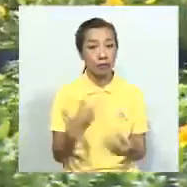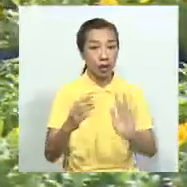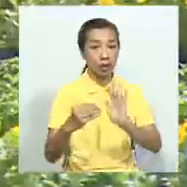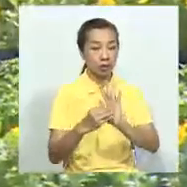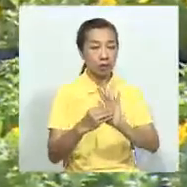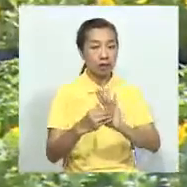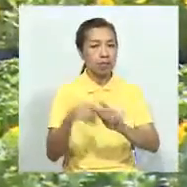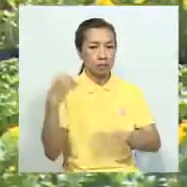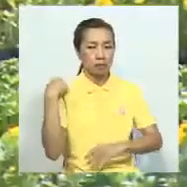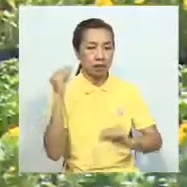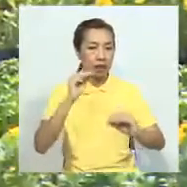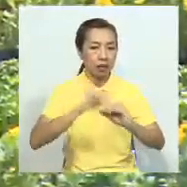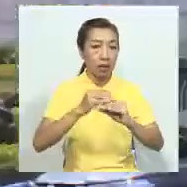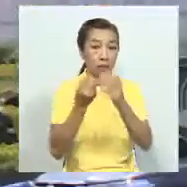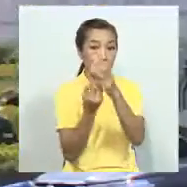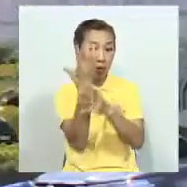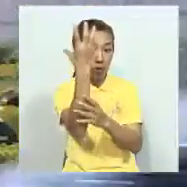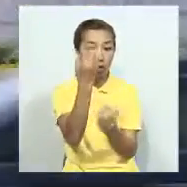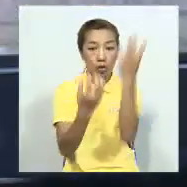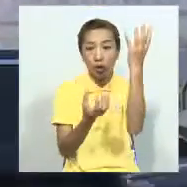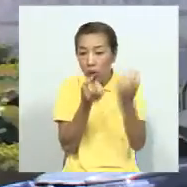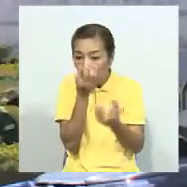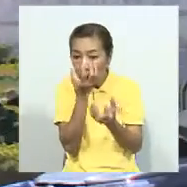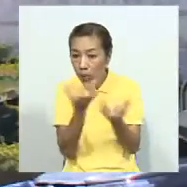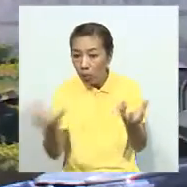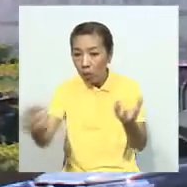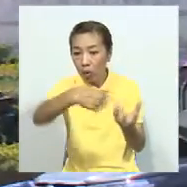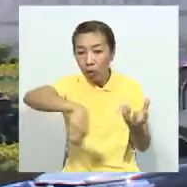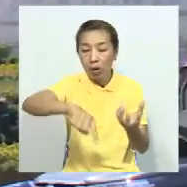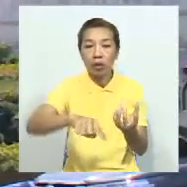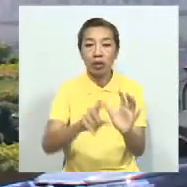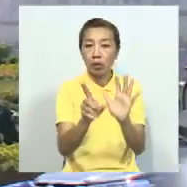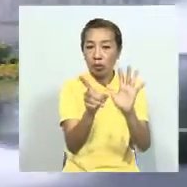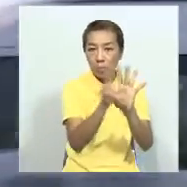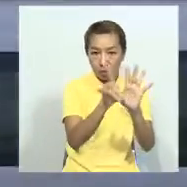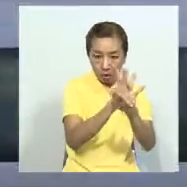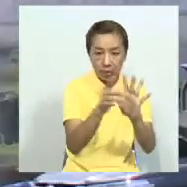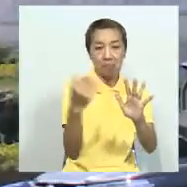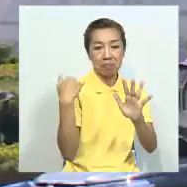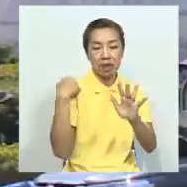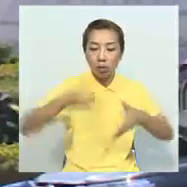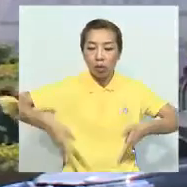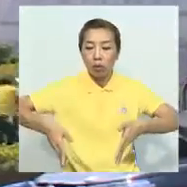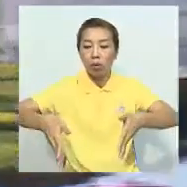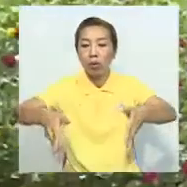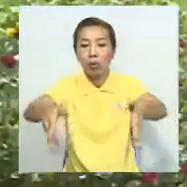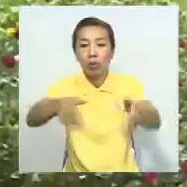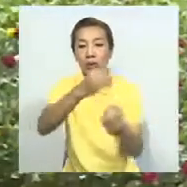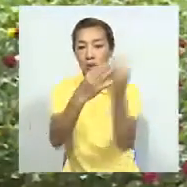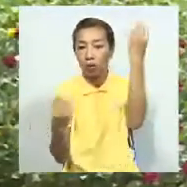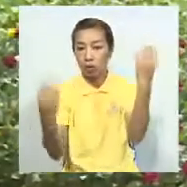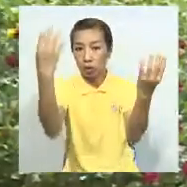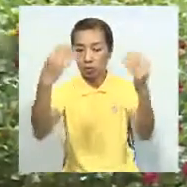มหานครได้ประดับตกแต่งต้นไม้ไม้ดอกไม้ประดับดาวเรืองและกล้วยไม้ตามเส้นทางเสด็จพระราชดำเนินเลียบพระน